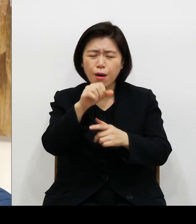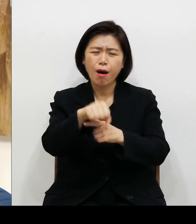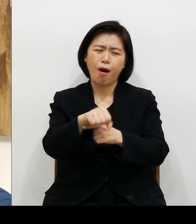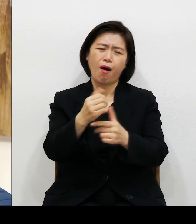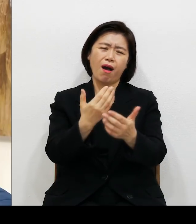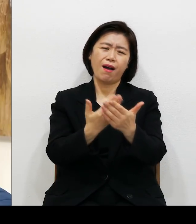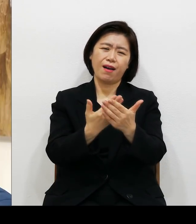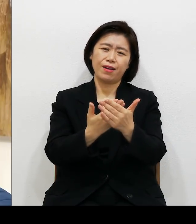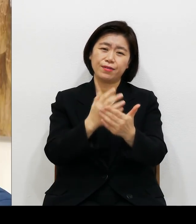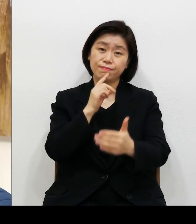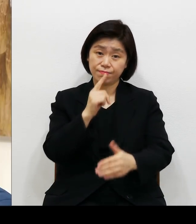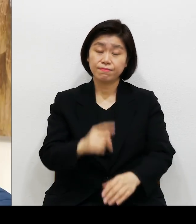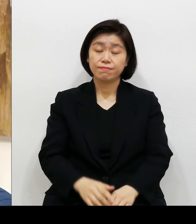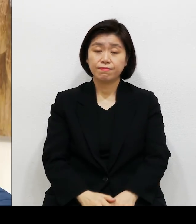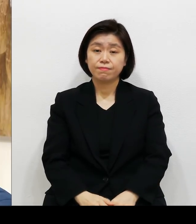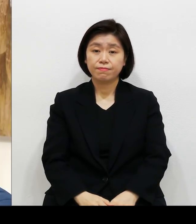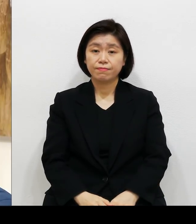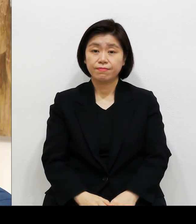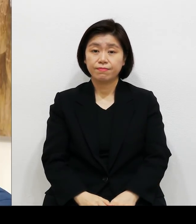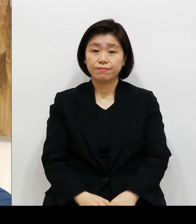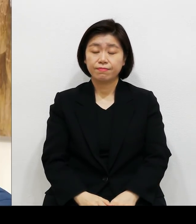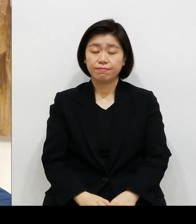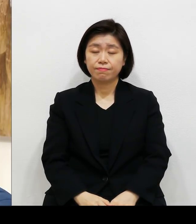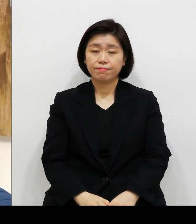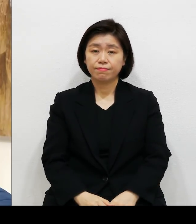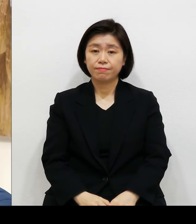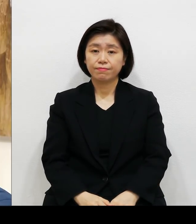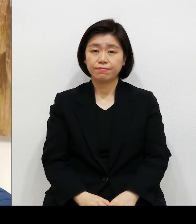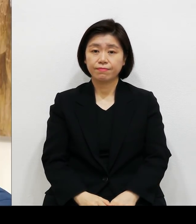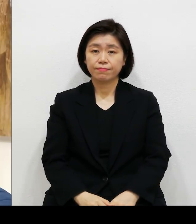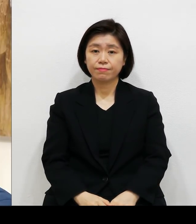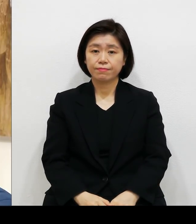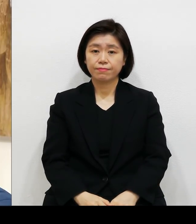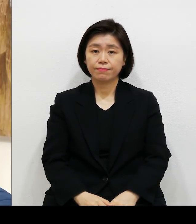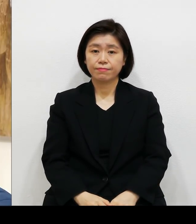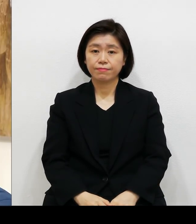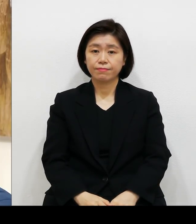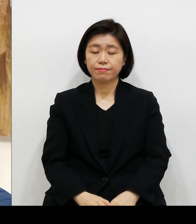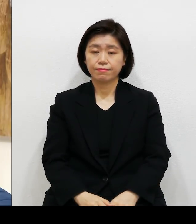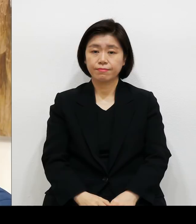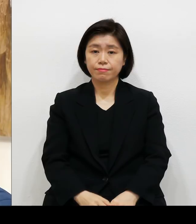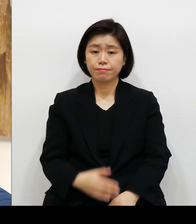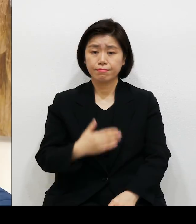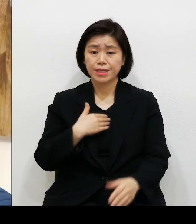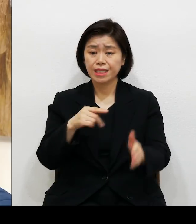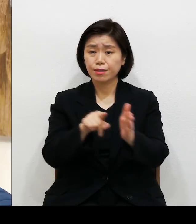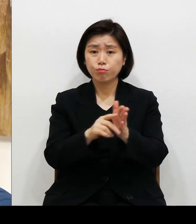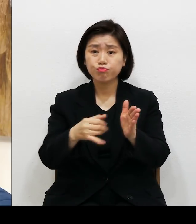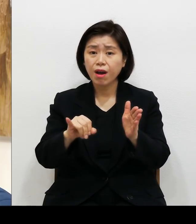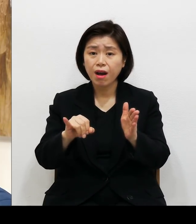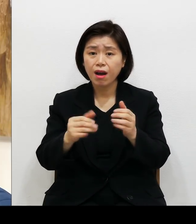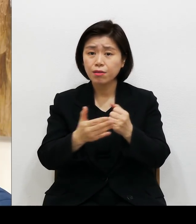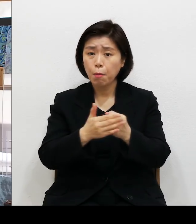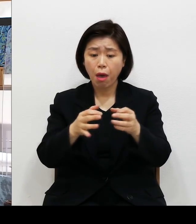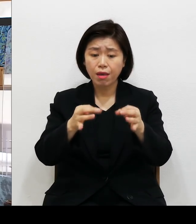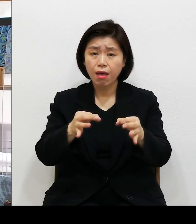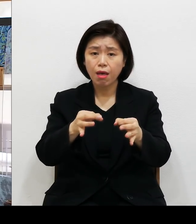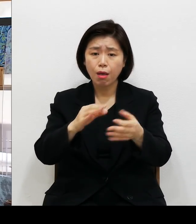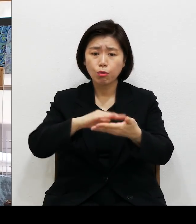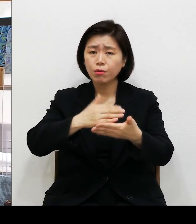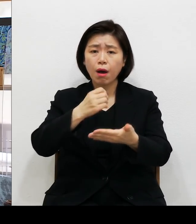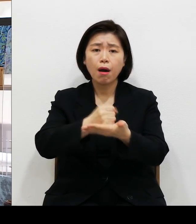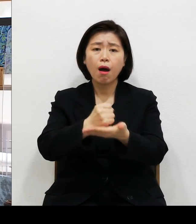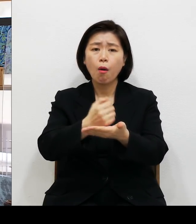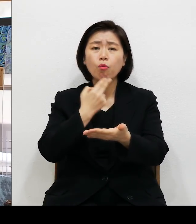받아도 좋으니까 제발 일만 시켜달라고 이러고 다녔는데 이제 뭐 신용불량까지 됐으니까 통장 사용도 안